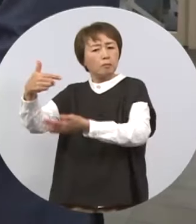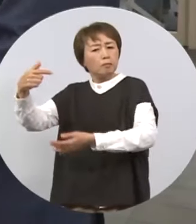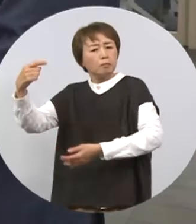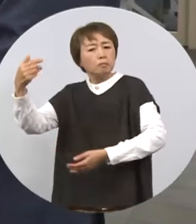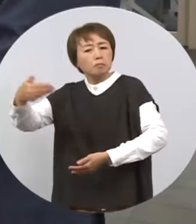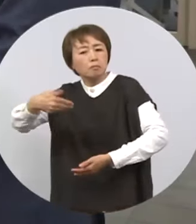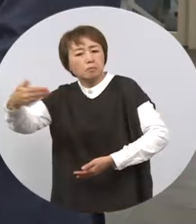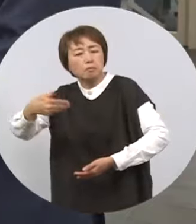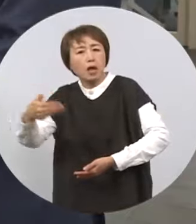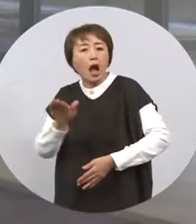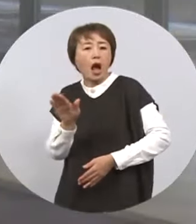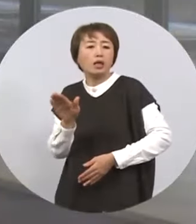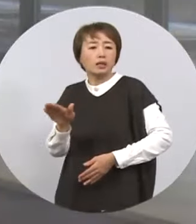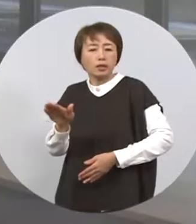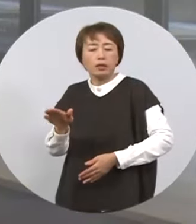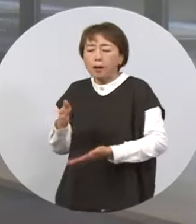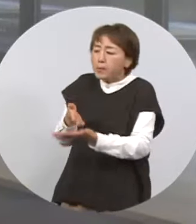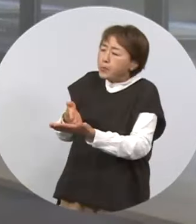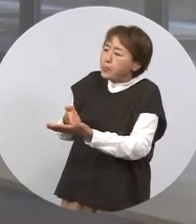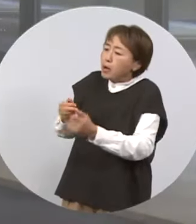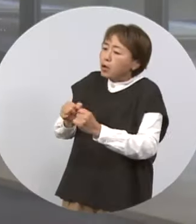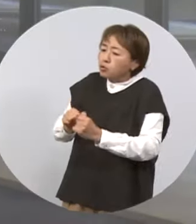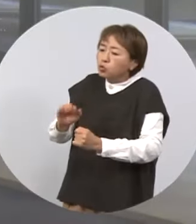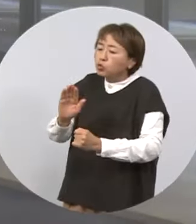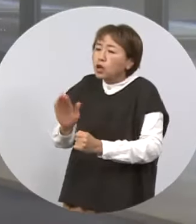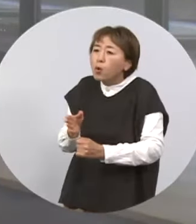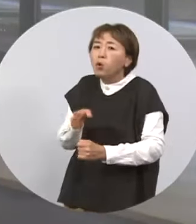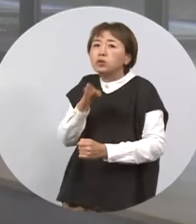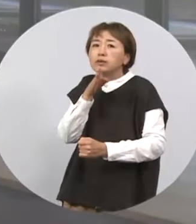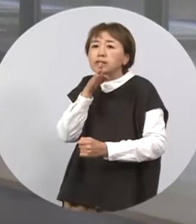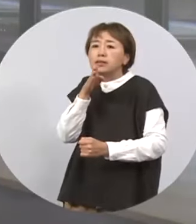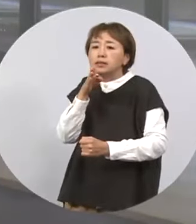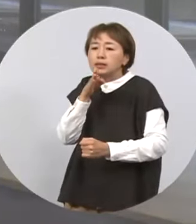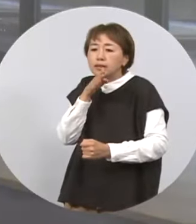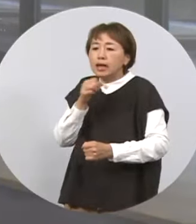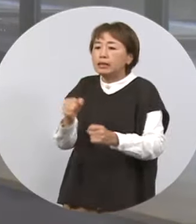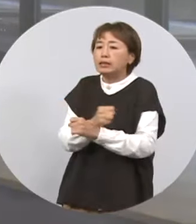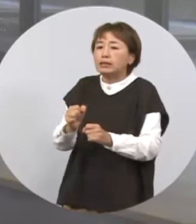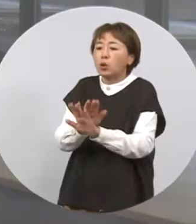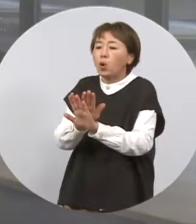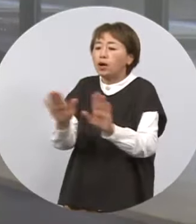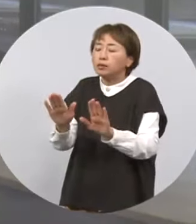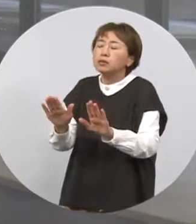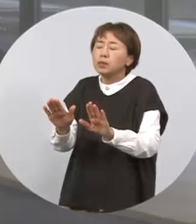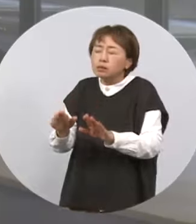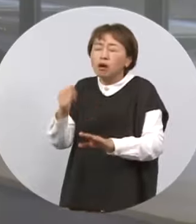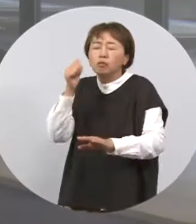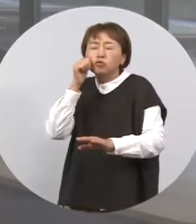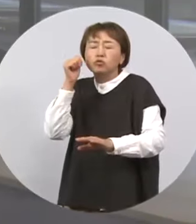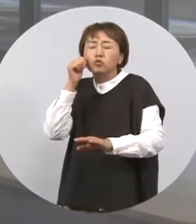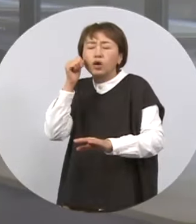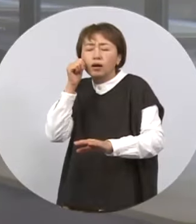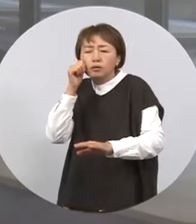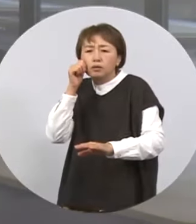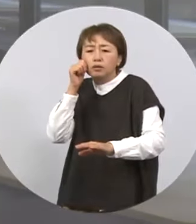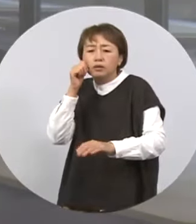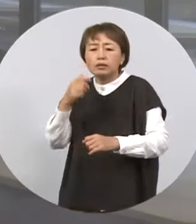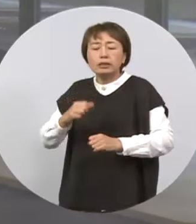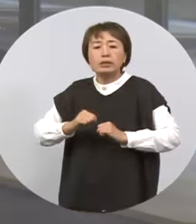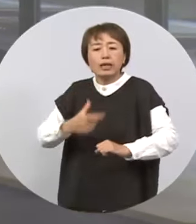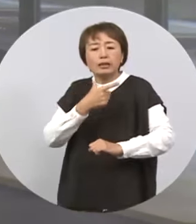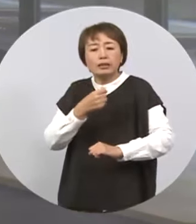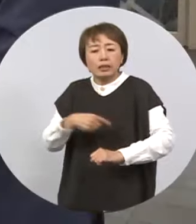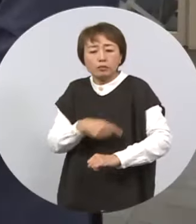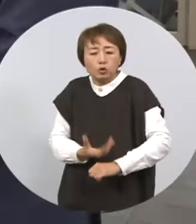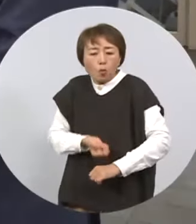ろいろ教えるんですけども、なかなかこう実際にやるってとこまでにはいかない、でもそういう気持ちがあるのにもったいないなと思っていたところ